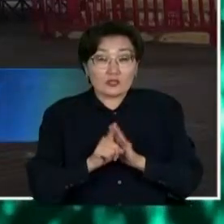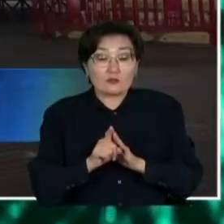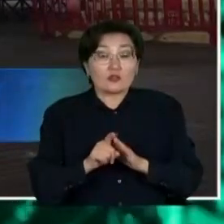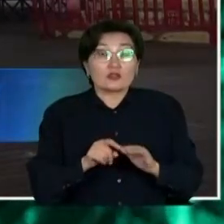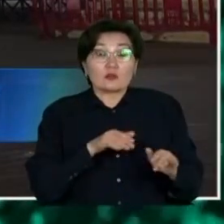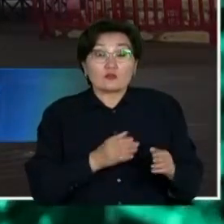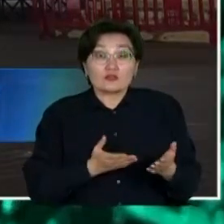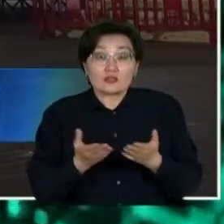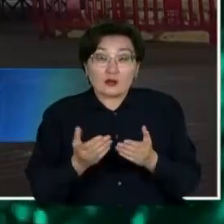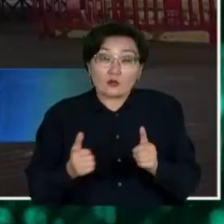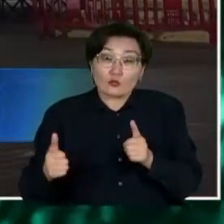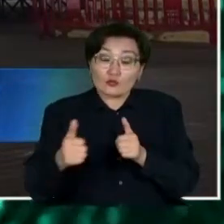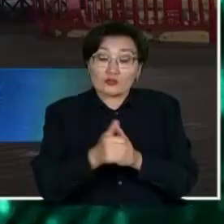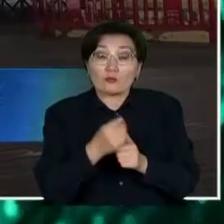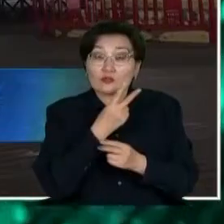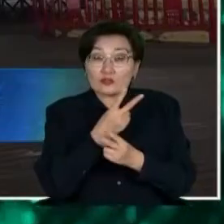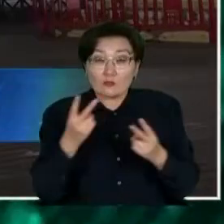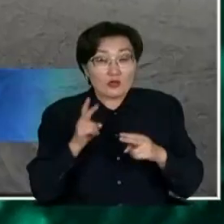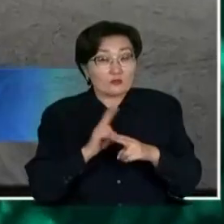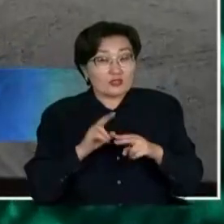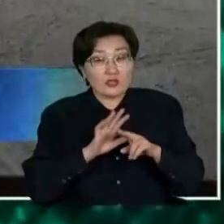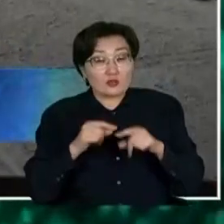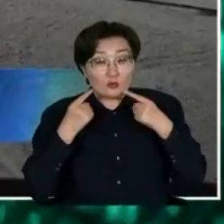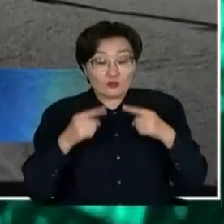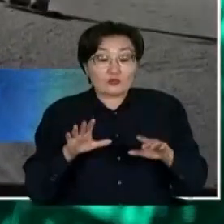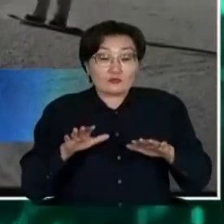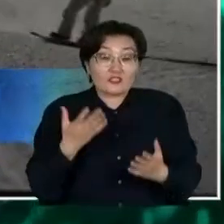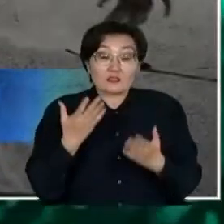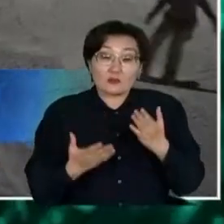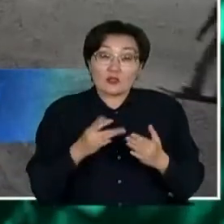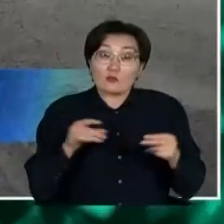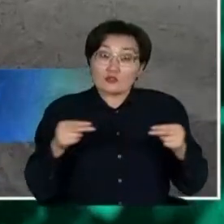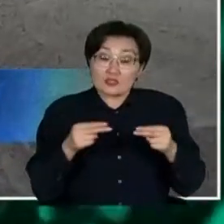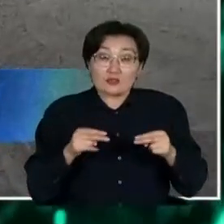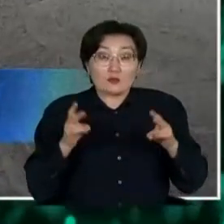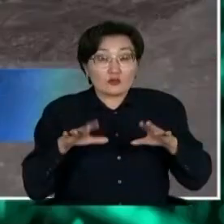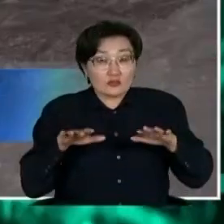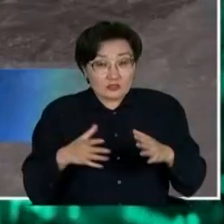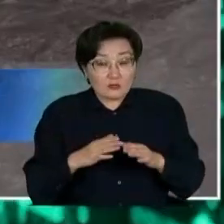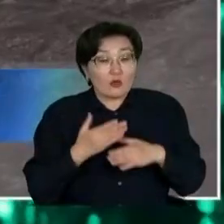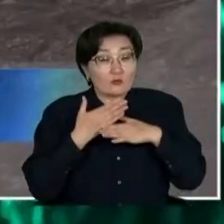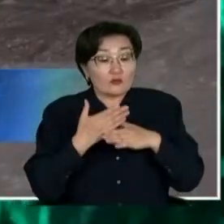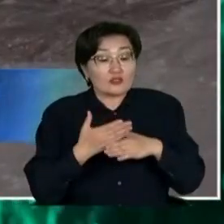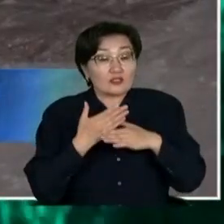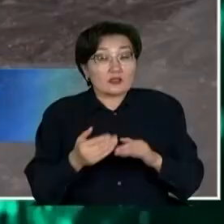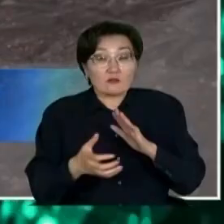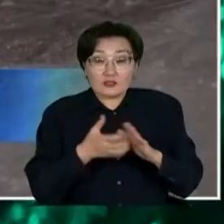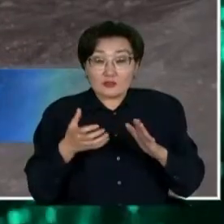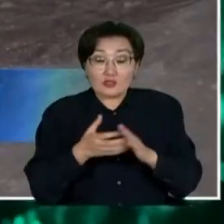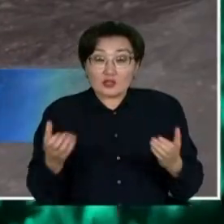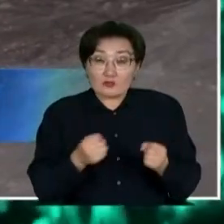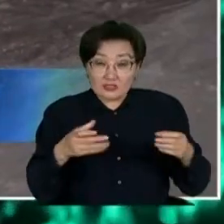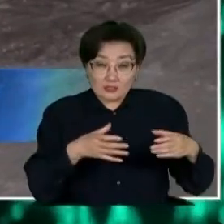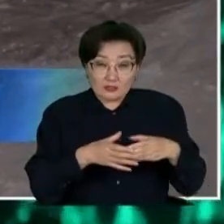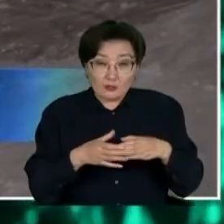движения и обгоном убедитесь, что не мешаете другим. В случае, если вы стали свидетелем происшествия, окажите помощь и вызовите